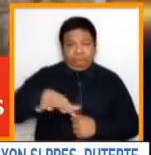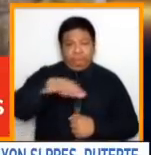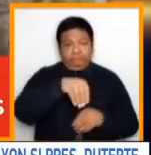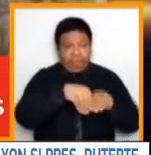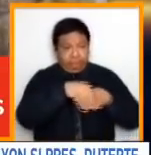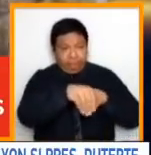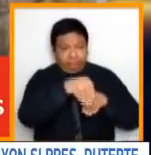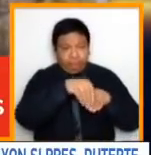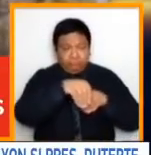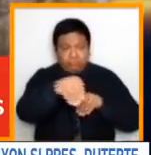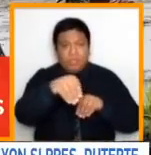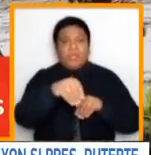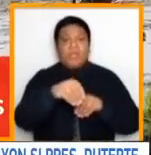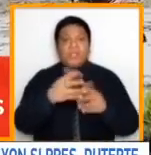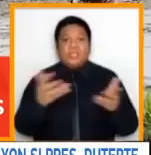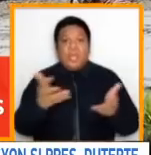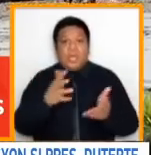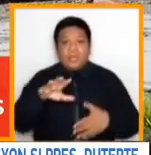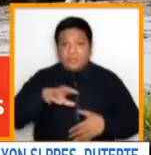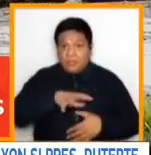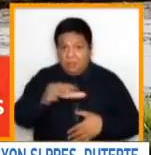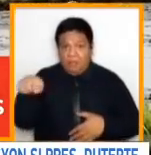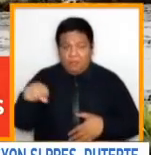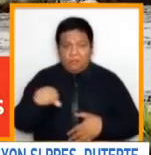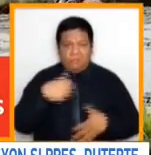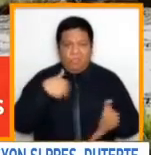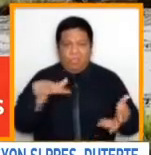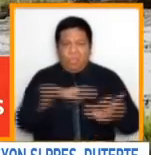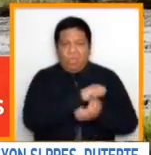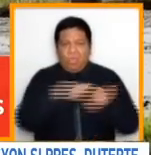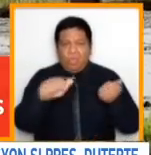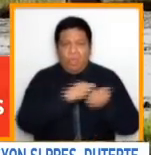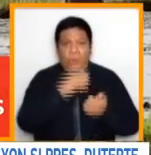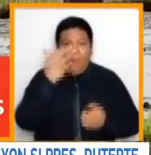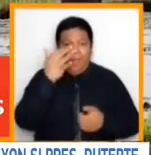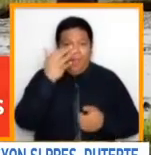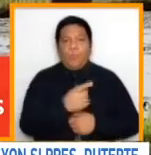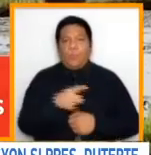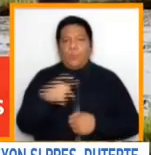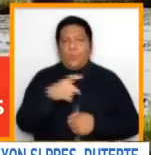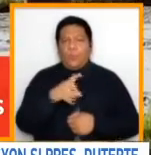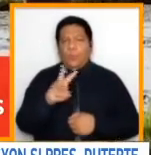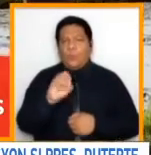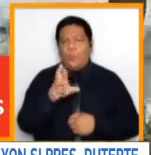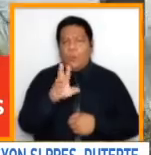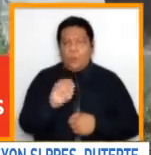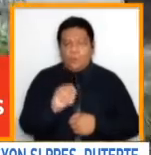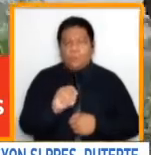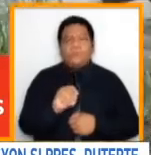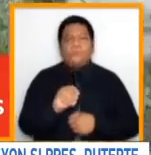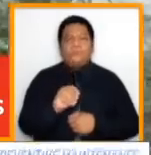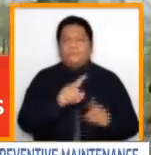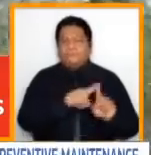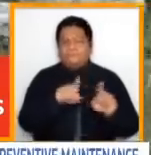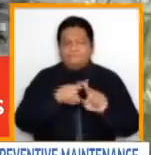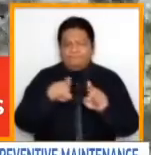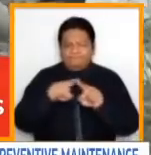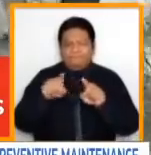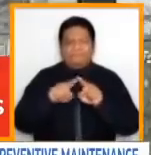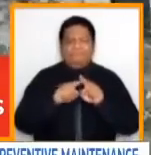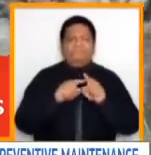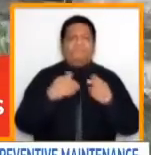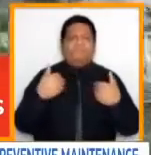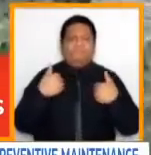fall armyworms. 11 bayan sa Cagayan, Isabela, Nueva Vizcaya at Quirino ang apektado. Ayon sa Department